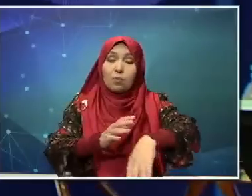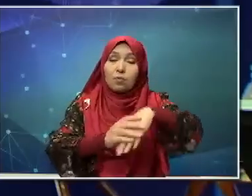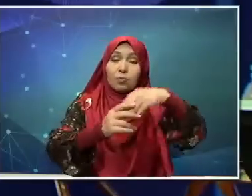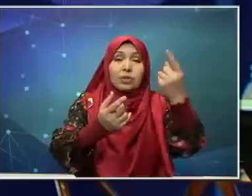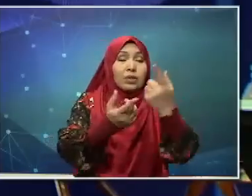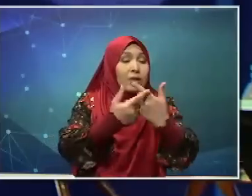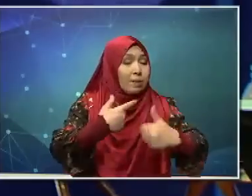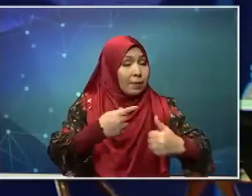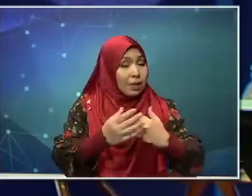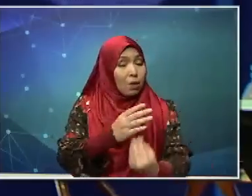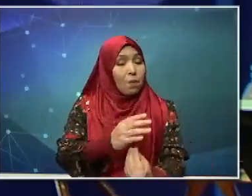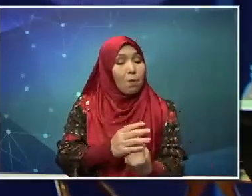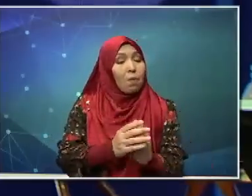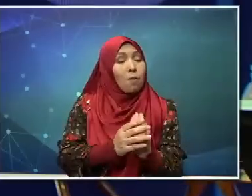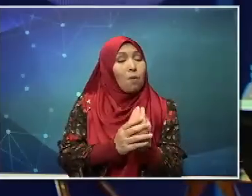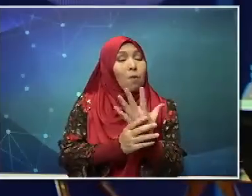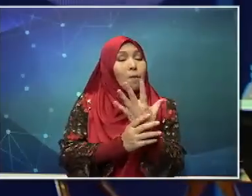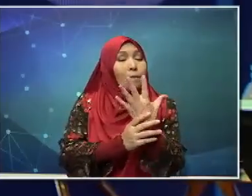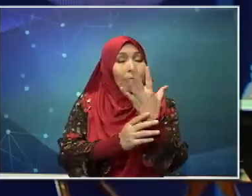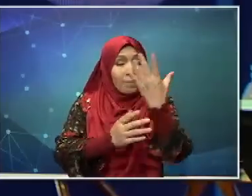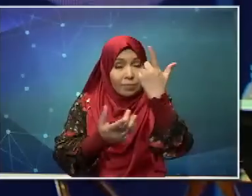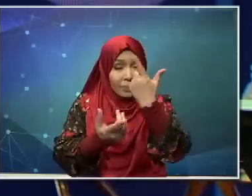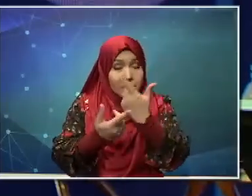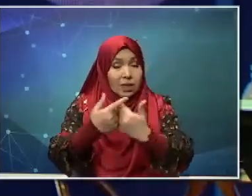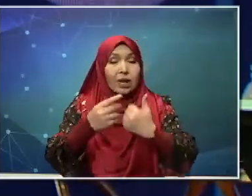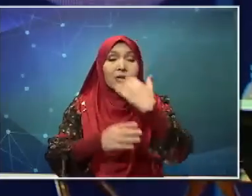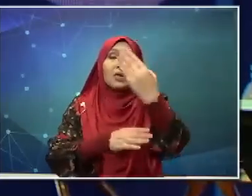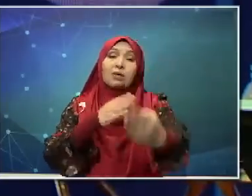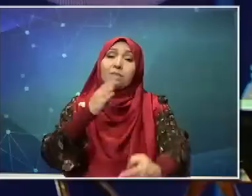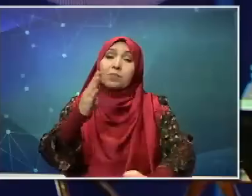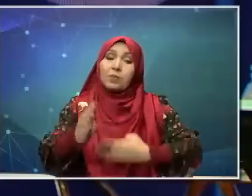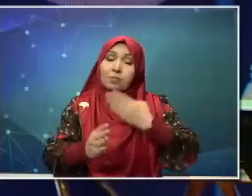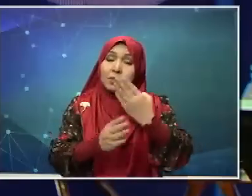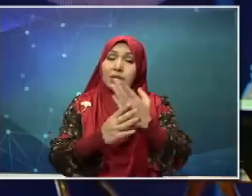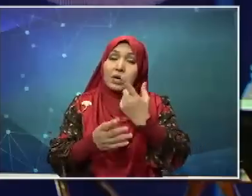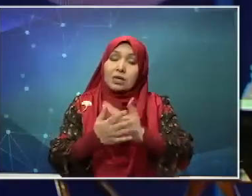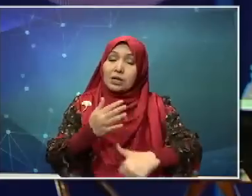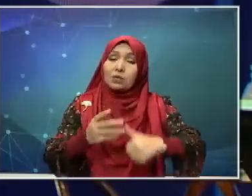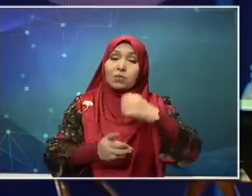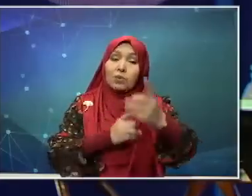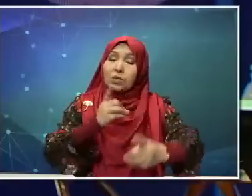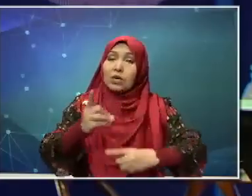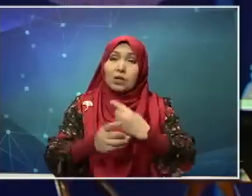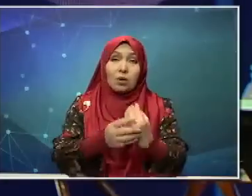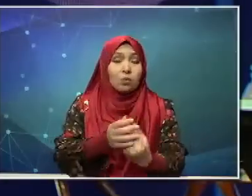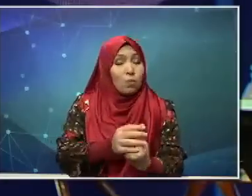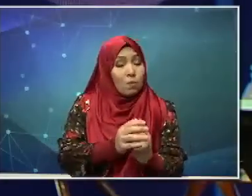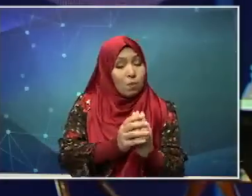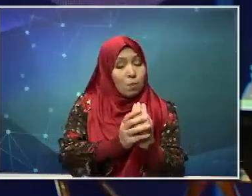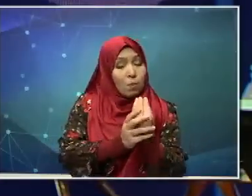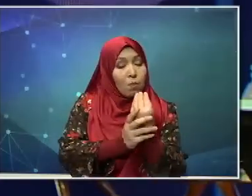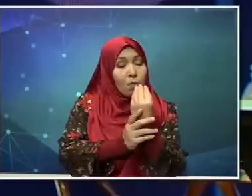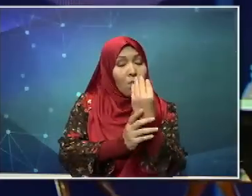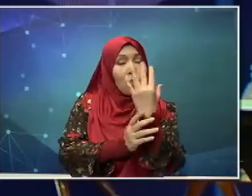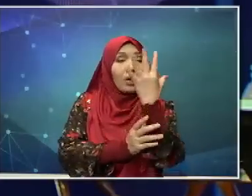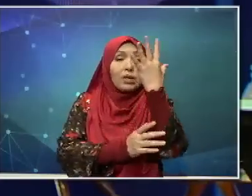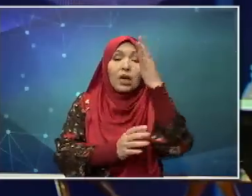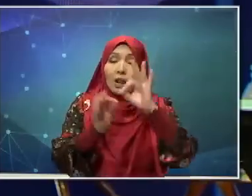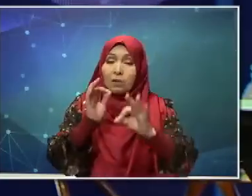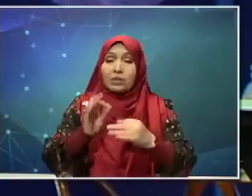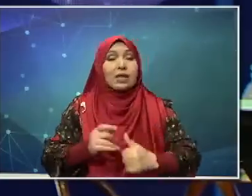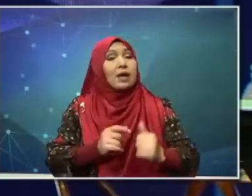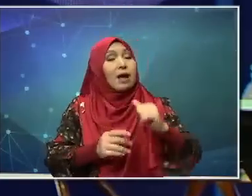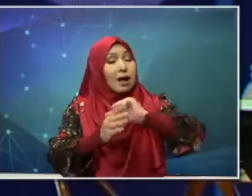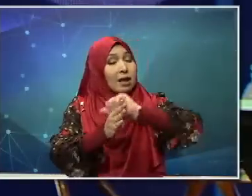Abu misalnya maksudnya ialah tuh racun pada di dunia ini kita tumbuhan Gowa kalau kita di akhirat nanti